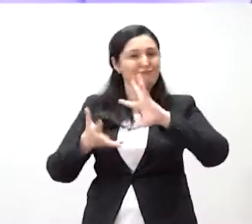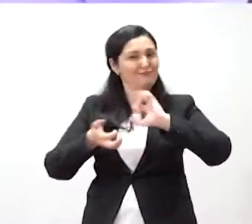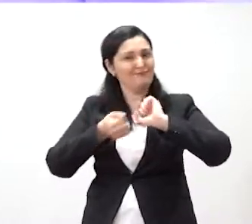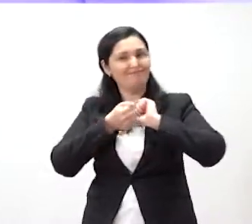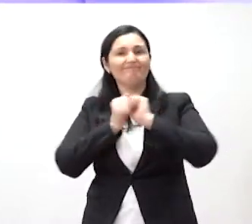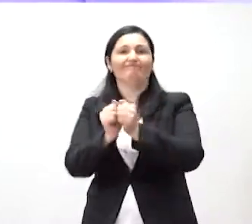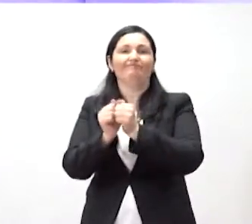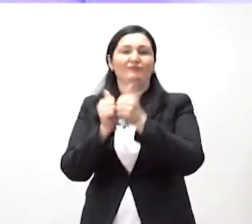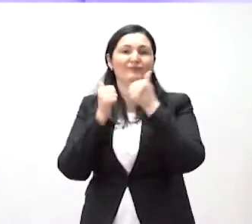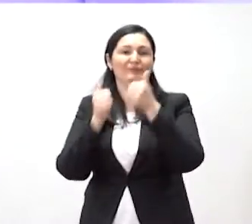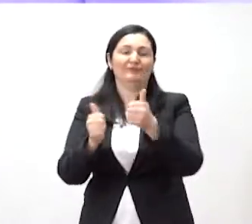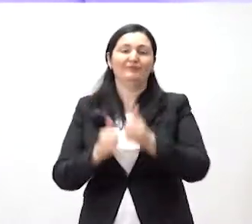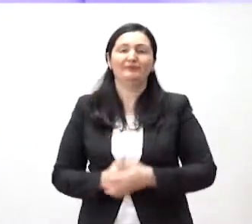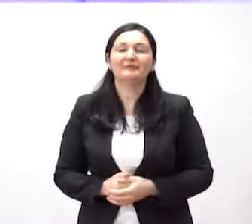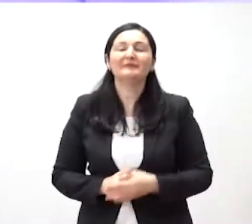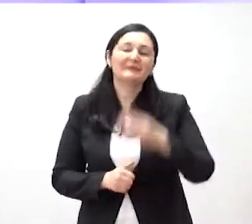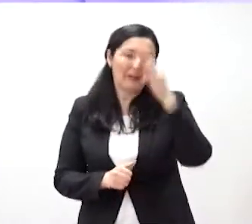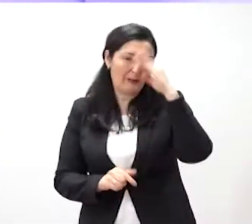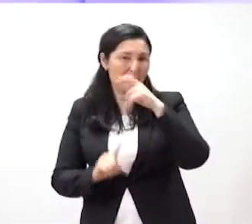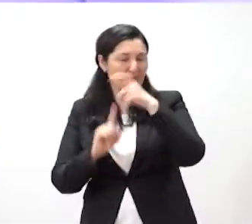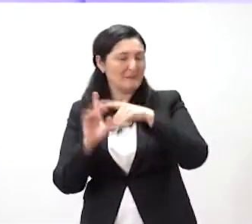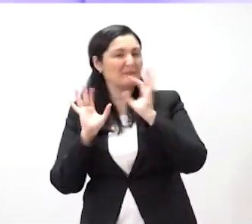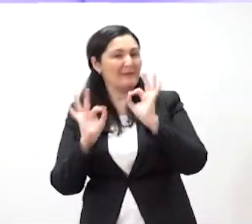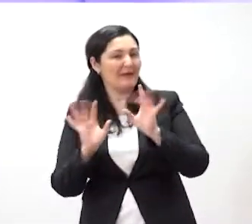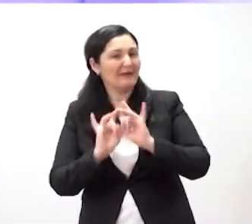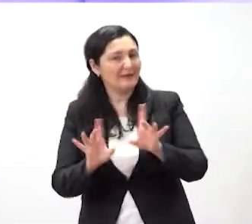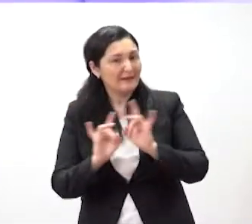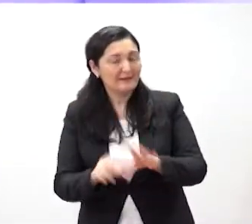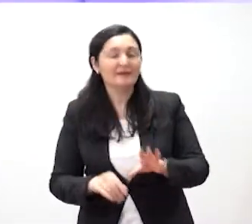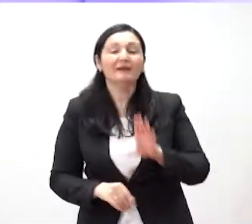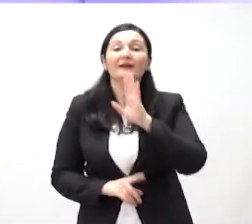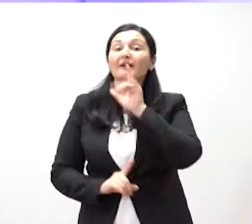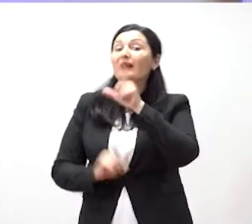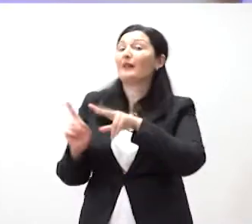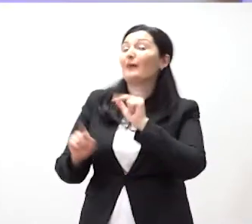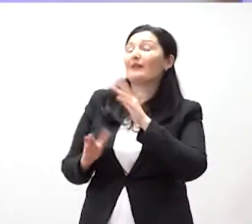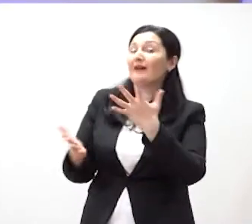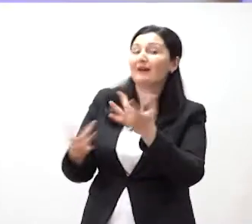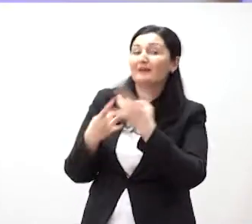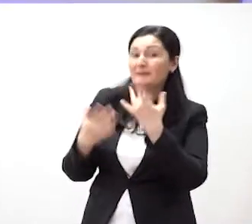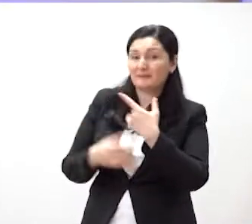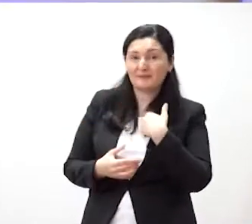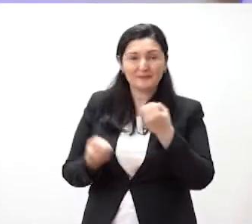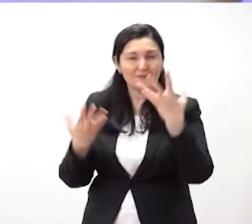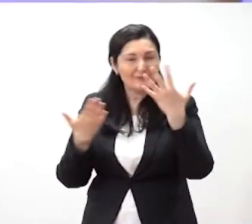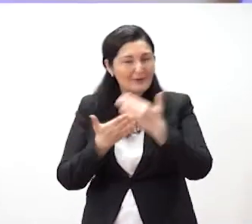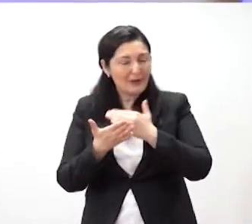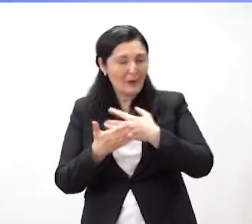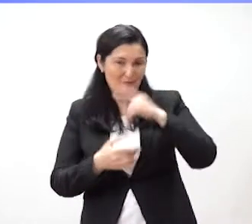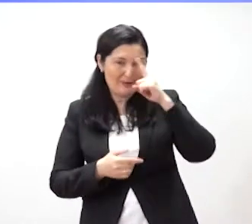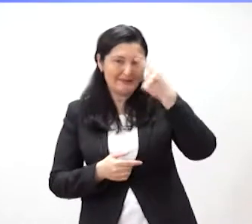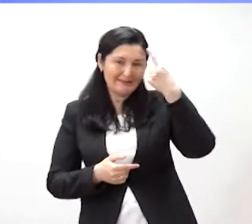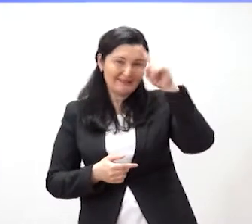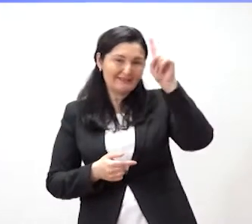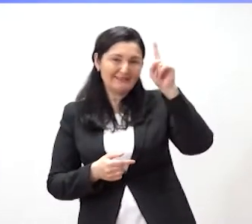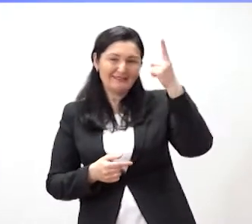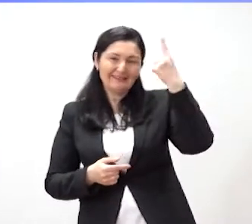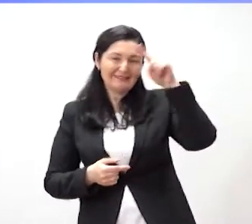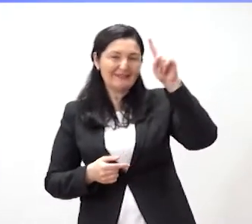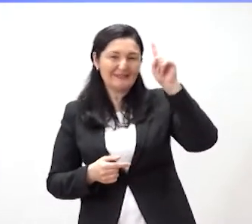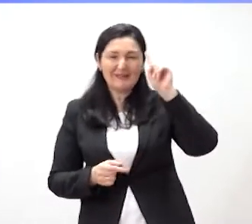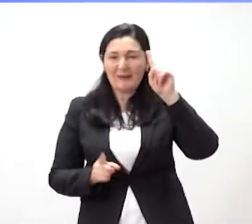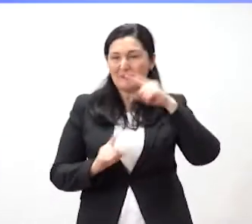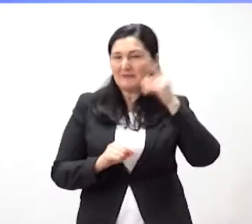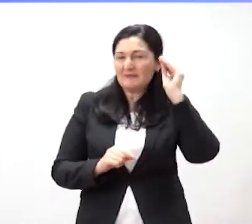Офарин. Падарҷона дуруст мегӯяд. Лола, лабай, ман ҳам якчанд чистон медонам. Мехоҳӣ ман ба